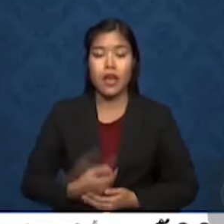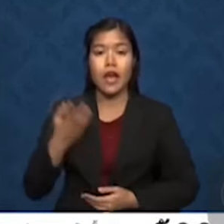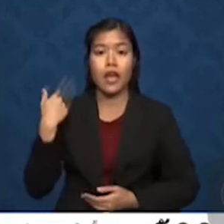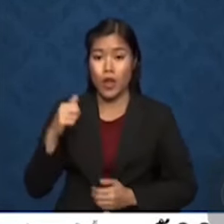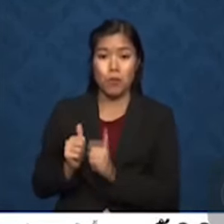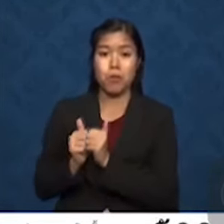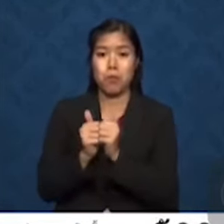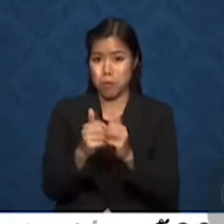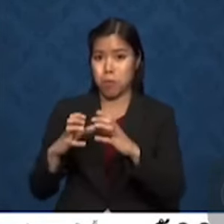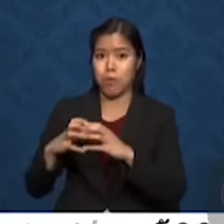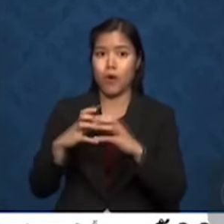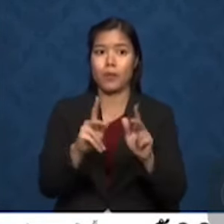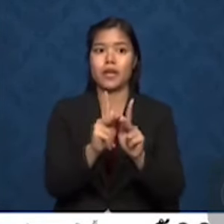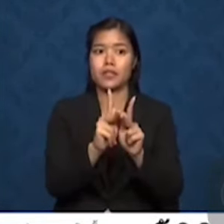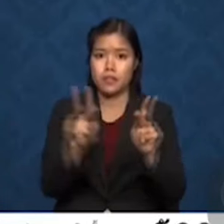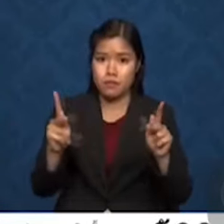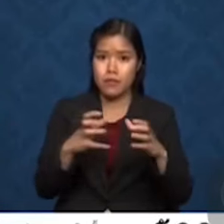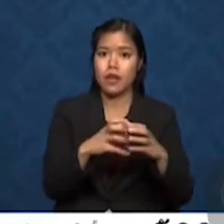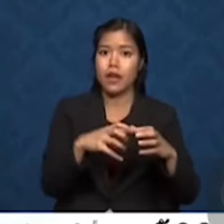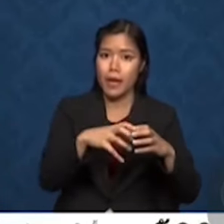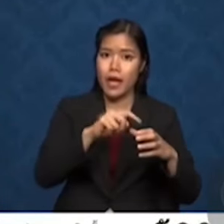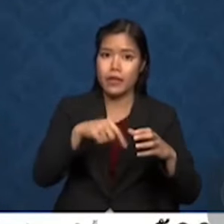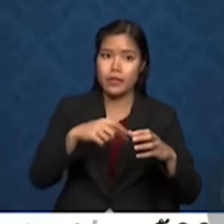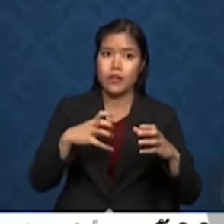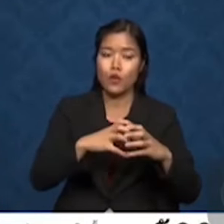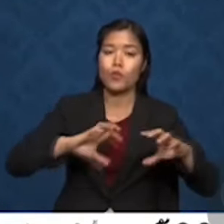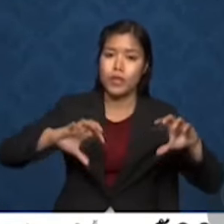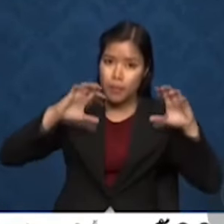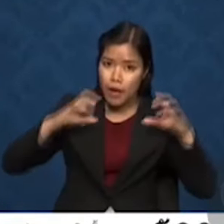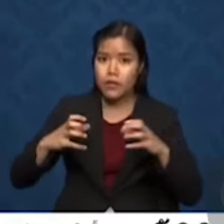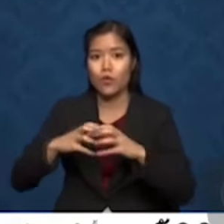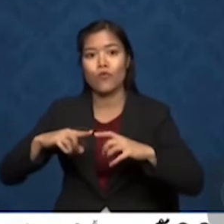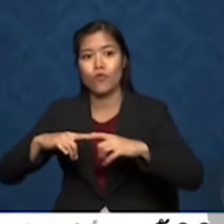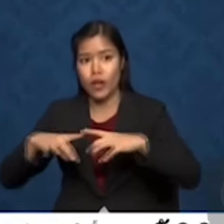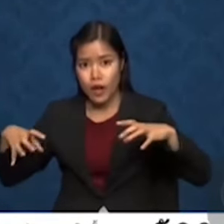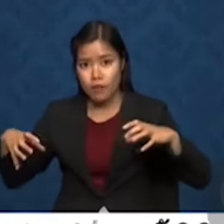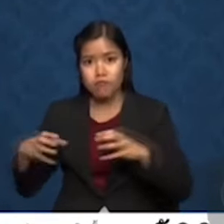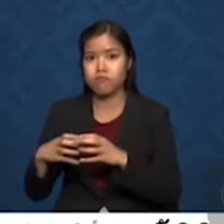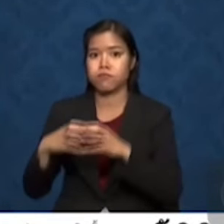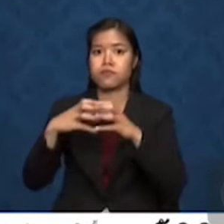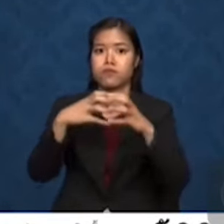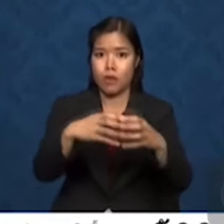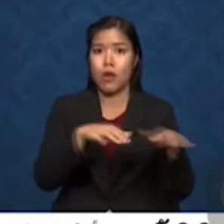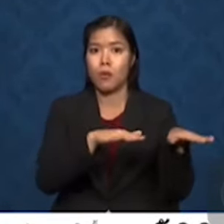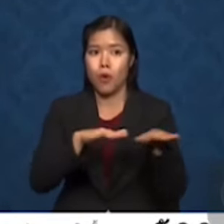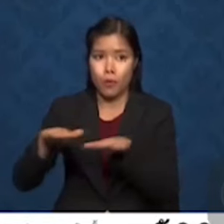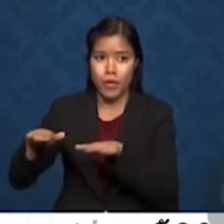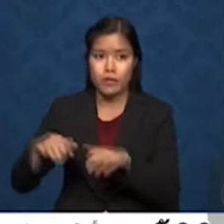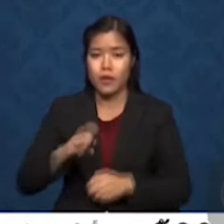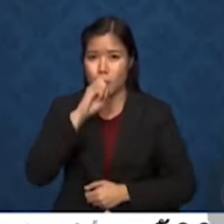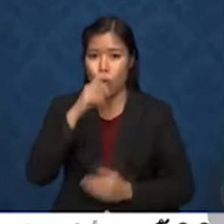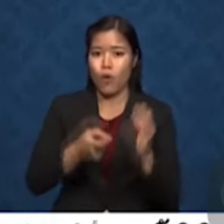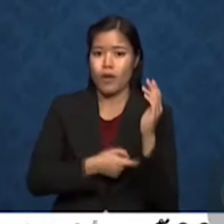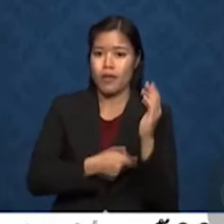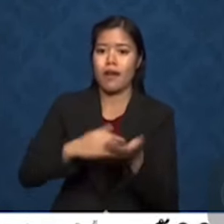กรรมธิการที่เป็นพรรคร่วมรัฐบาลพรรคฝ่ายค้านต่างก็มีฉันทามติว่าห้ามนำยาง